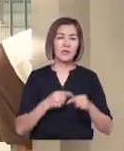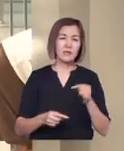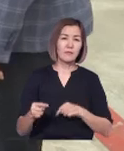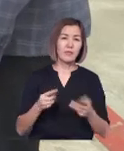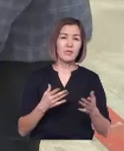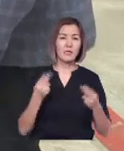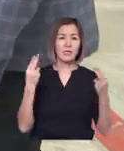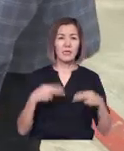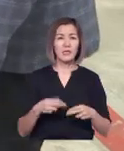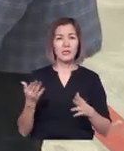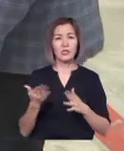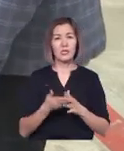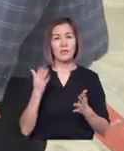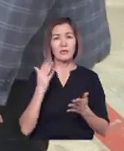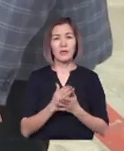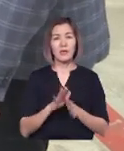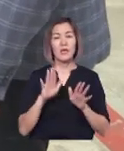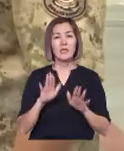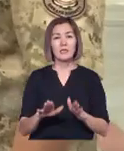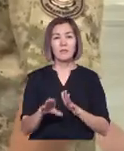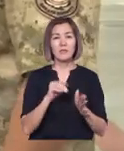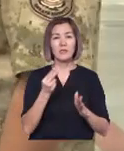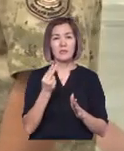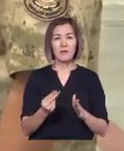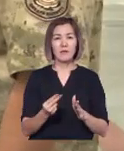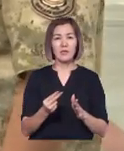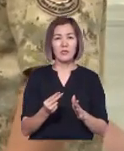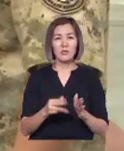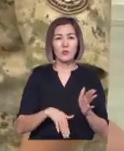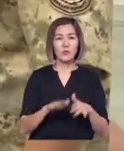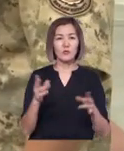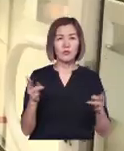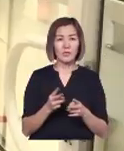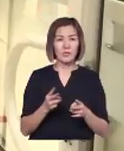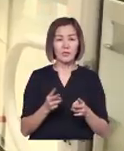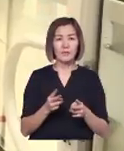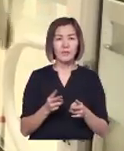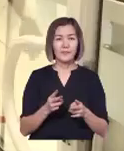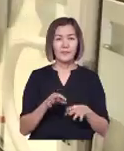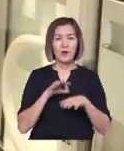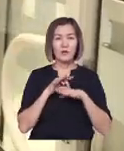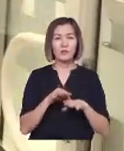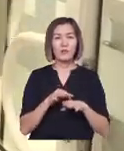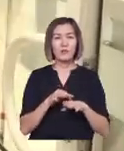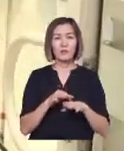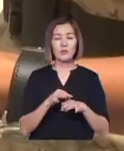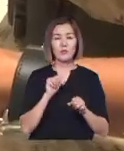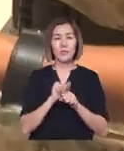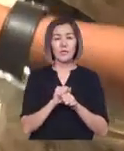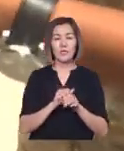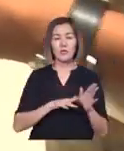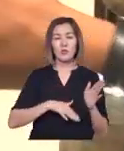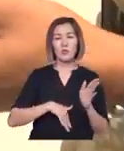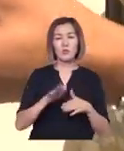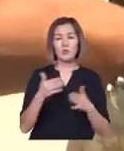кедендік жеңілдіктер жасалған. Дегенмен депутат цифрландыру жүйесін күшейту керектігіне тоқталды. Өткізу бекеттерінің жұмысын жетілдіру үшін